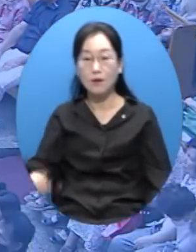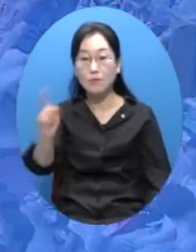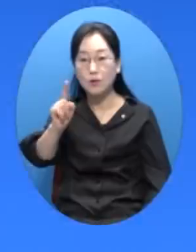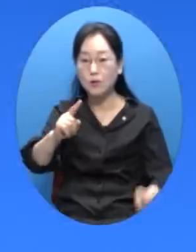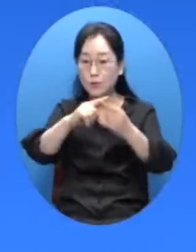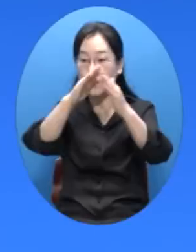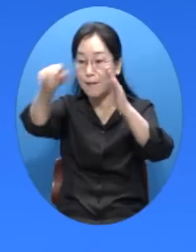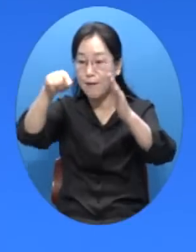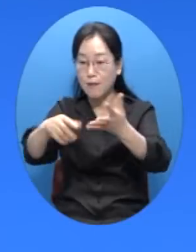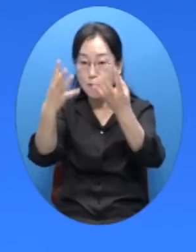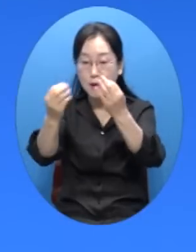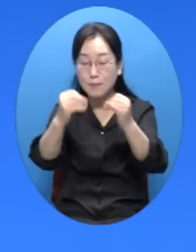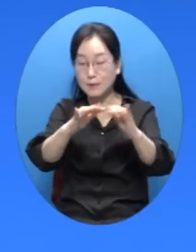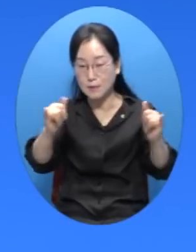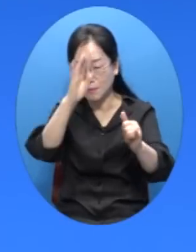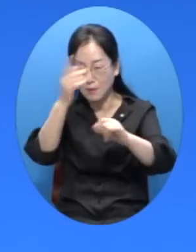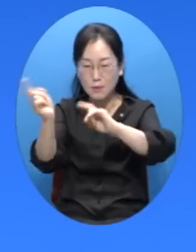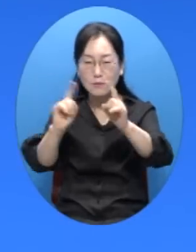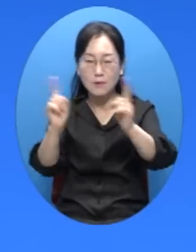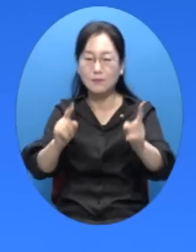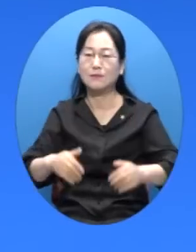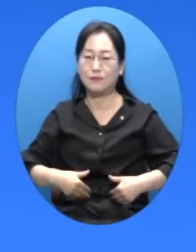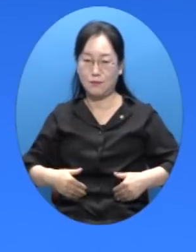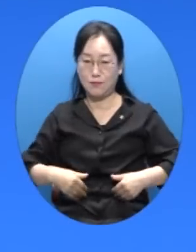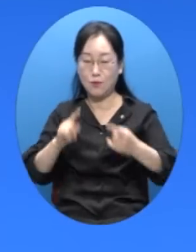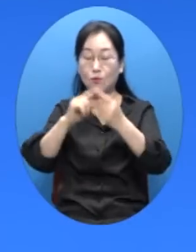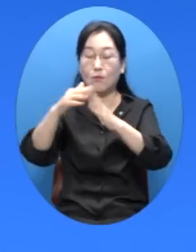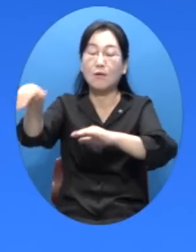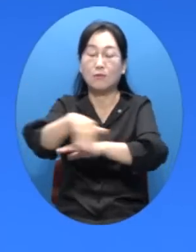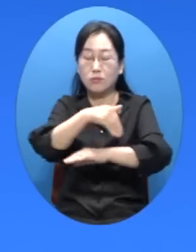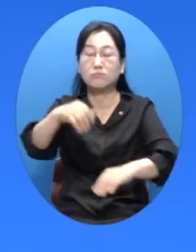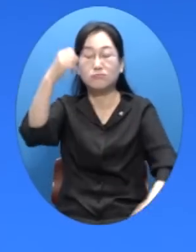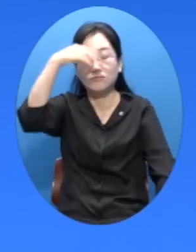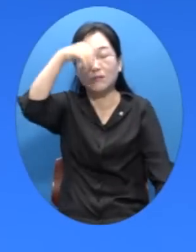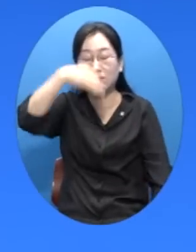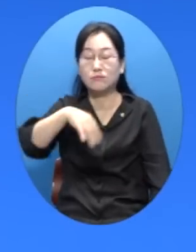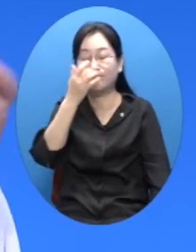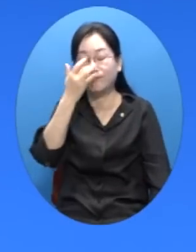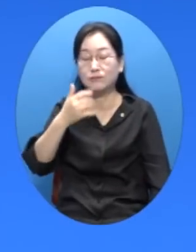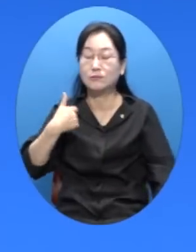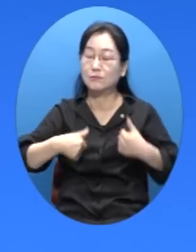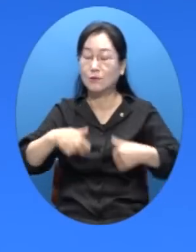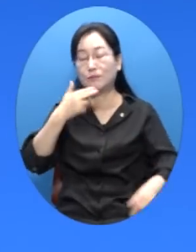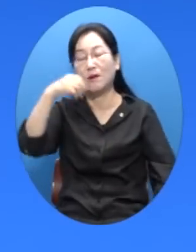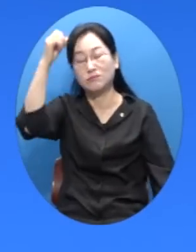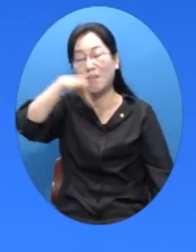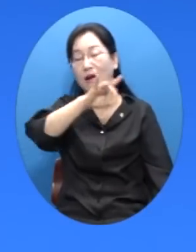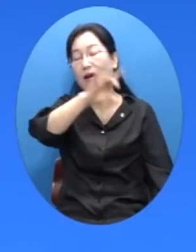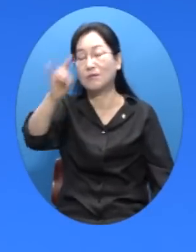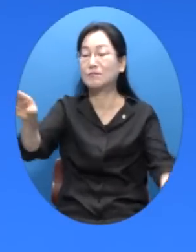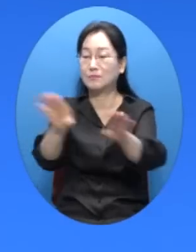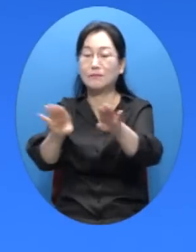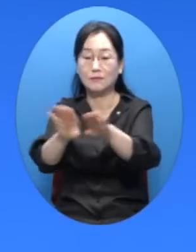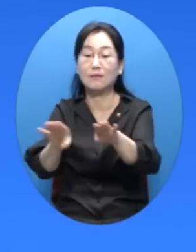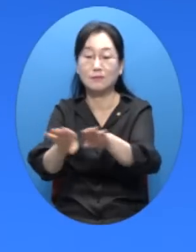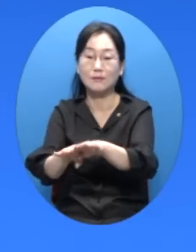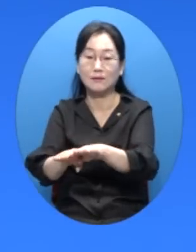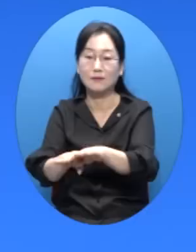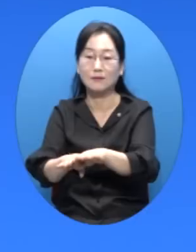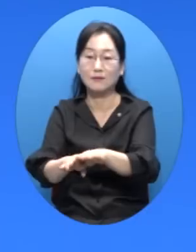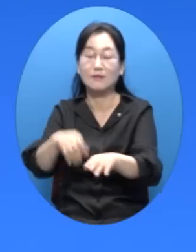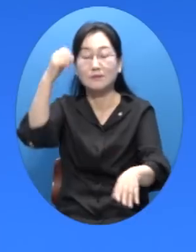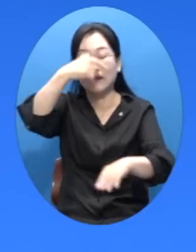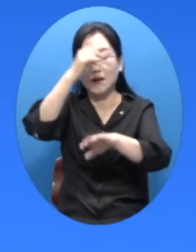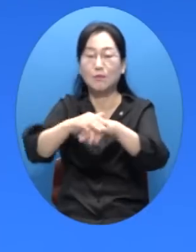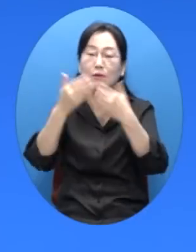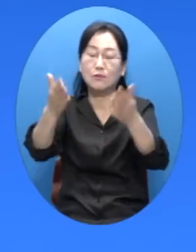마른 사람들이 고침을 받아야 되는 것입니다. 교회를 다녀도 별 기쁨이 없고 가끔 교회도 빠지고 그리고 예배를